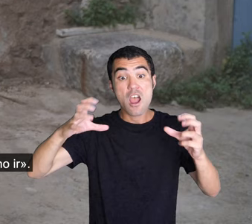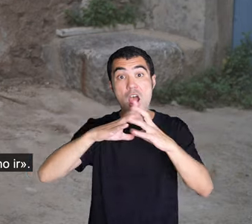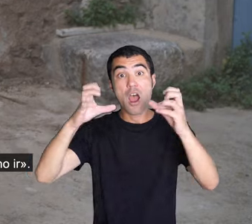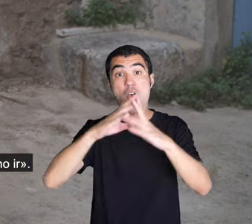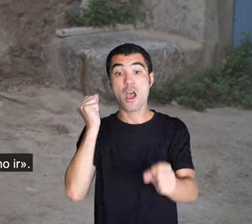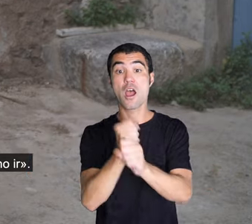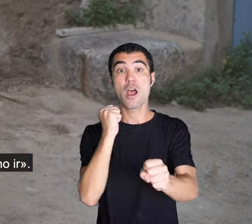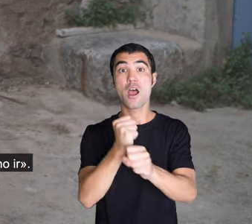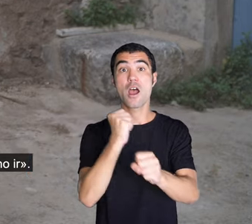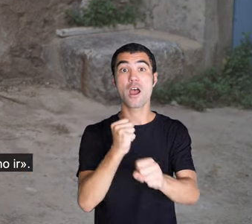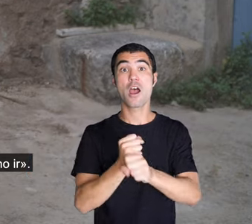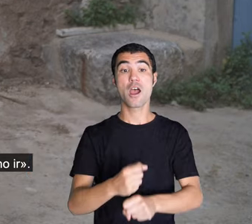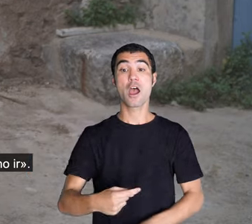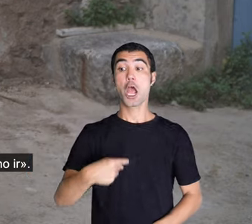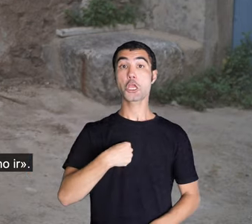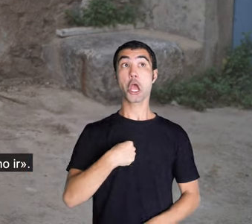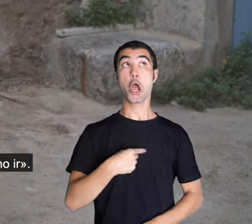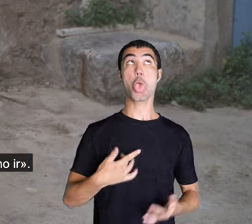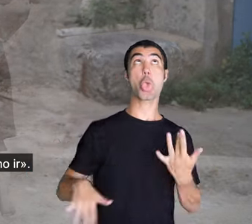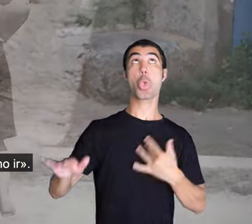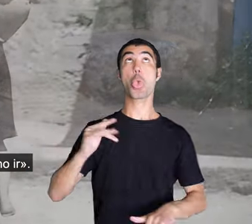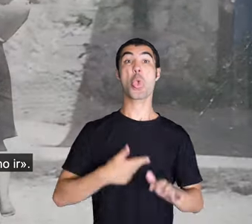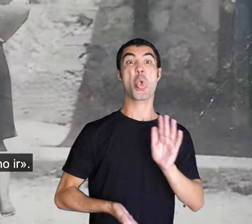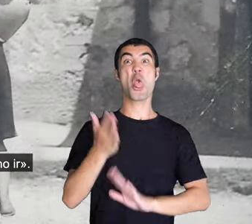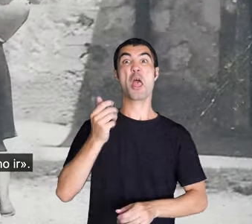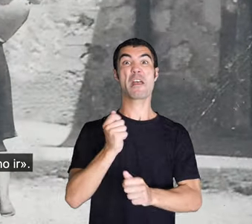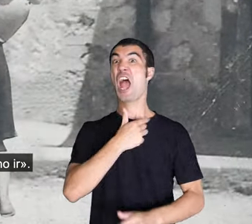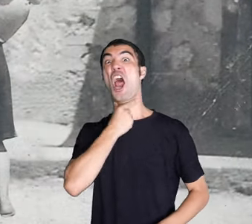jo me faig el loco per no anar-hi.